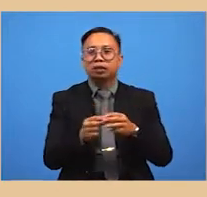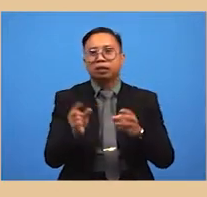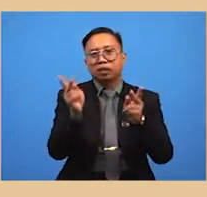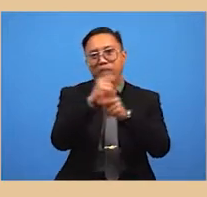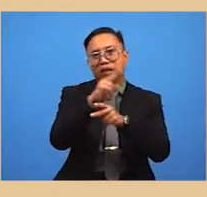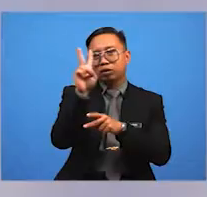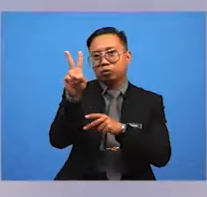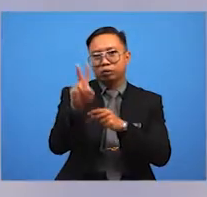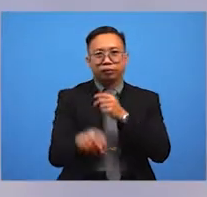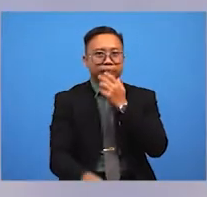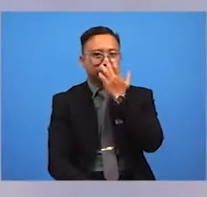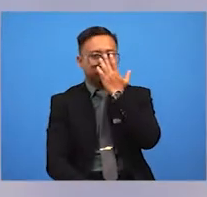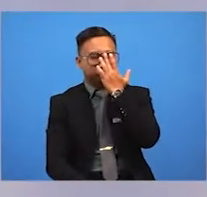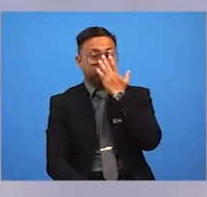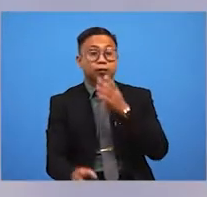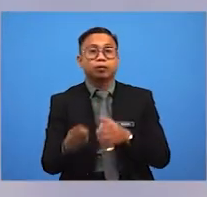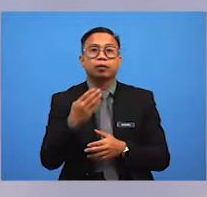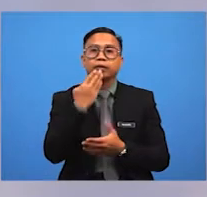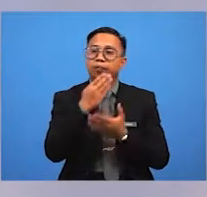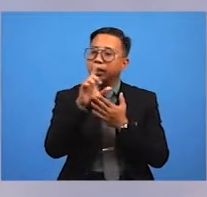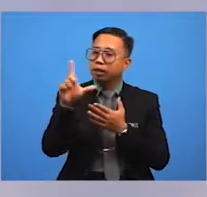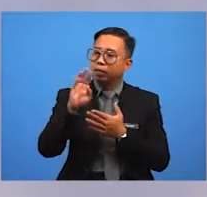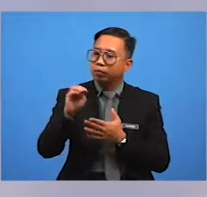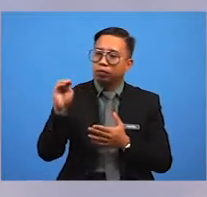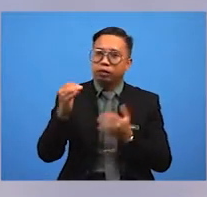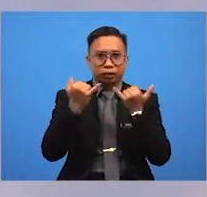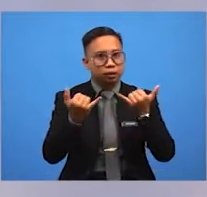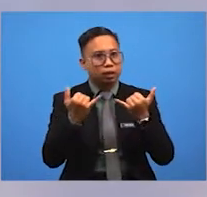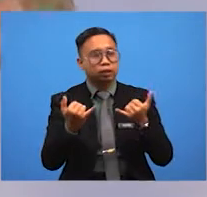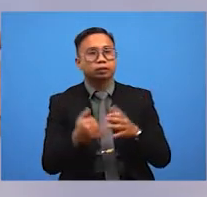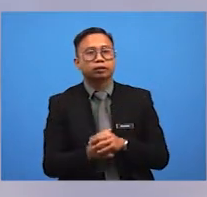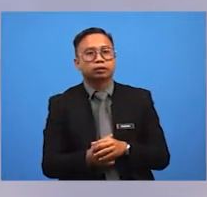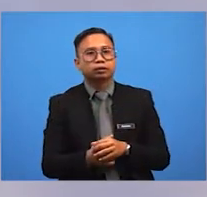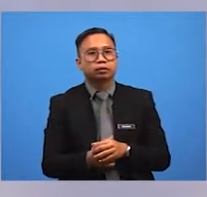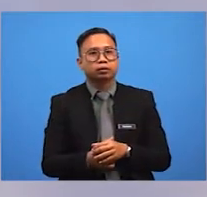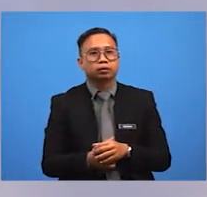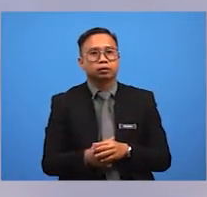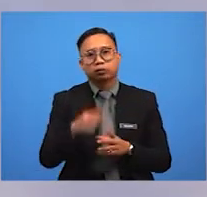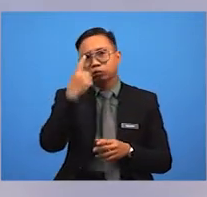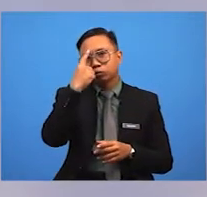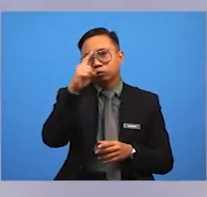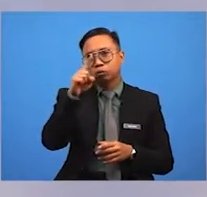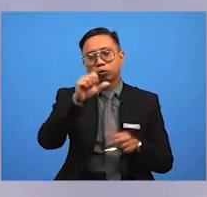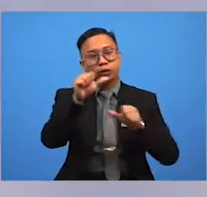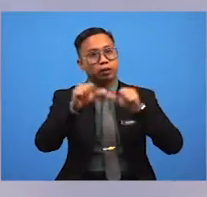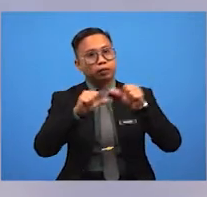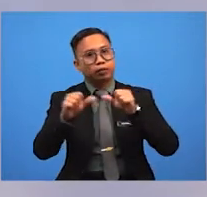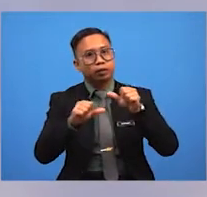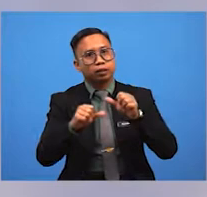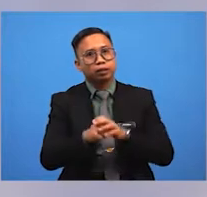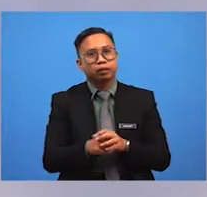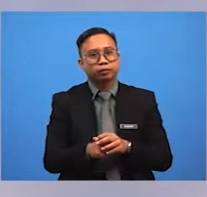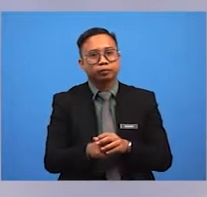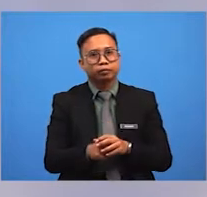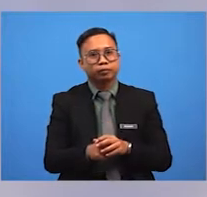dua. Baiklah murid-murid, sekarang tiba masanya untuk satu aktiviti yang